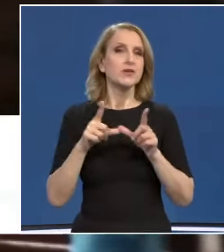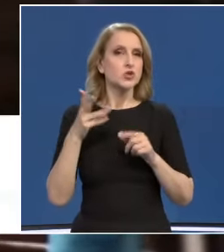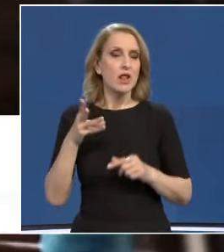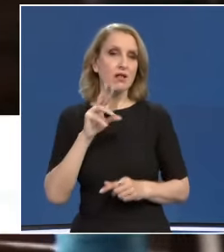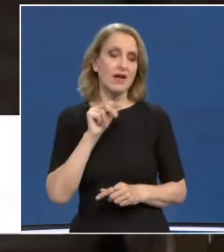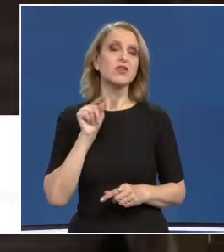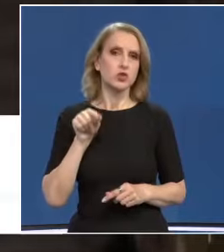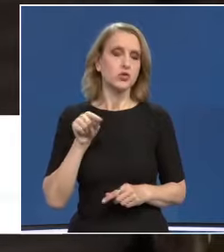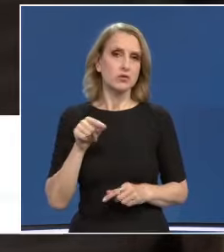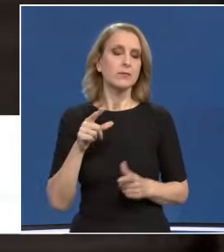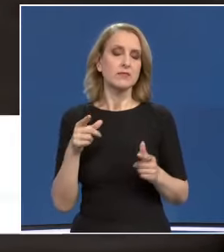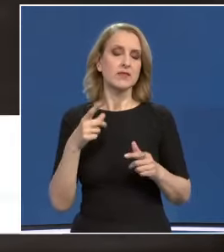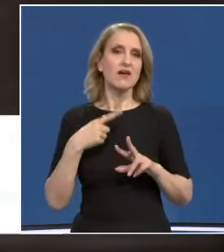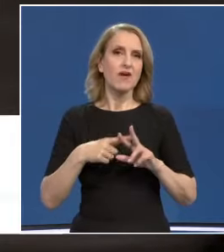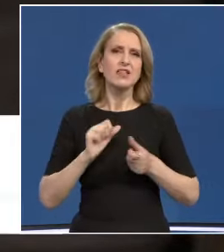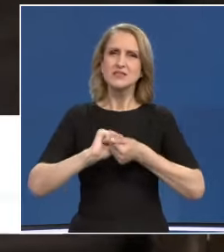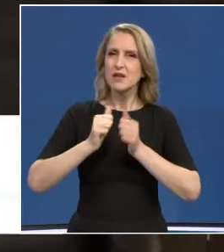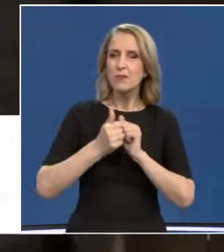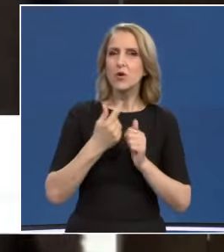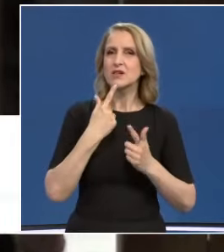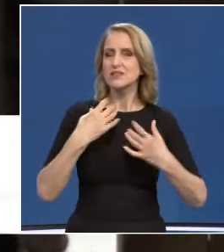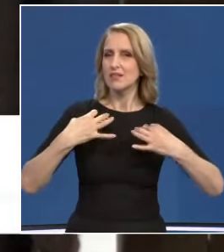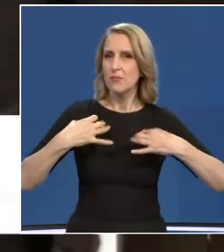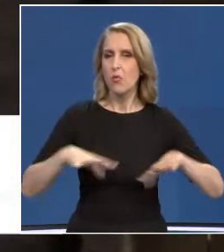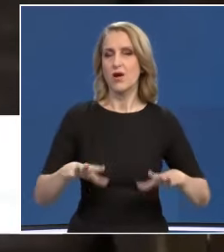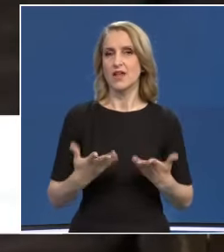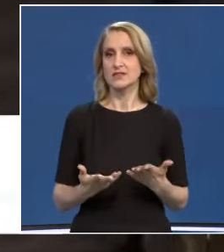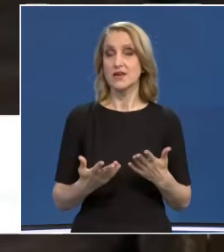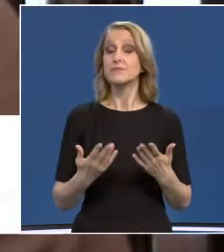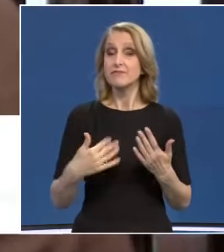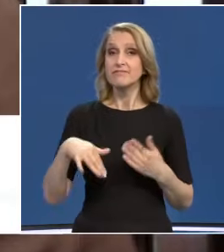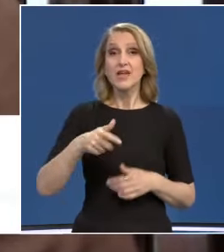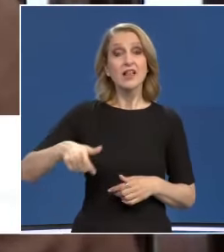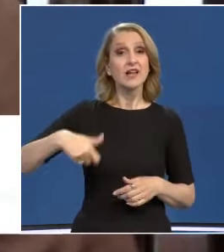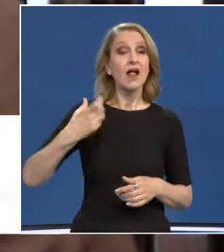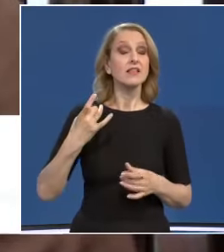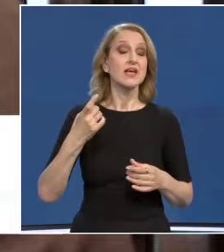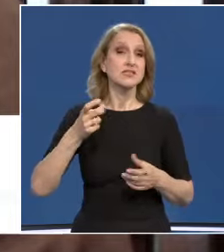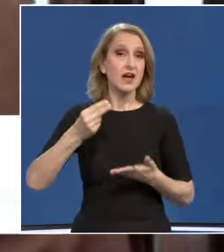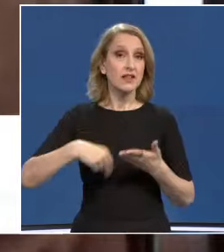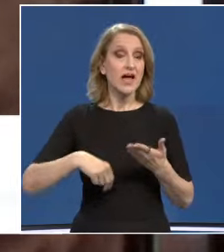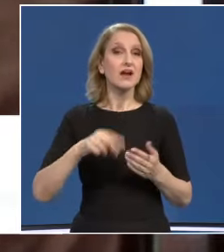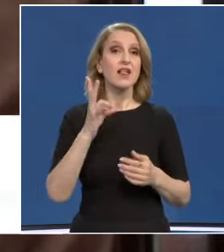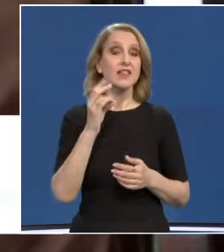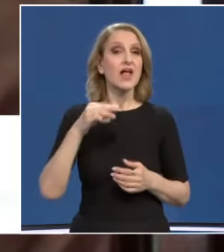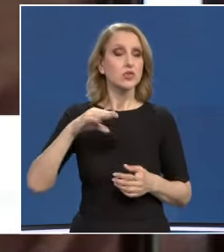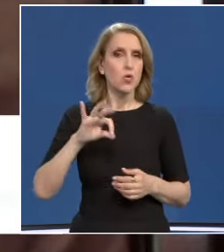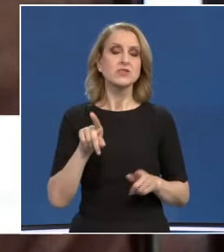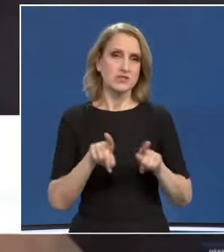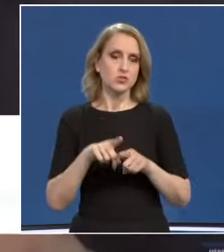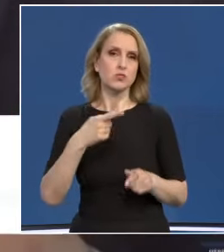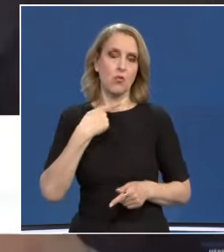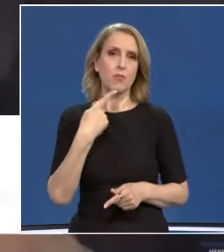Навални се е борил за ценностите на свободата и демокрацията. Генералният секретар на НАТО Йен Столтенберг също